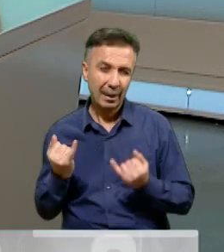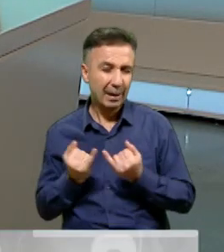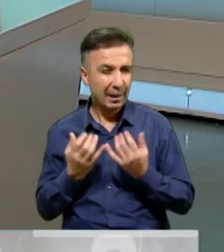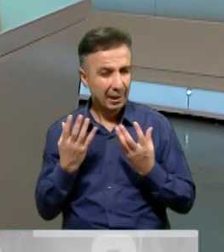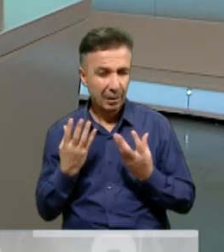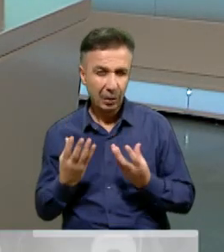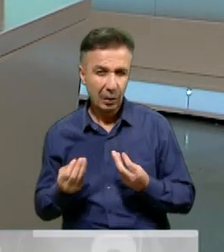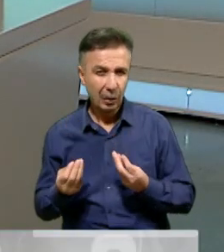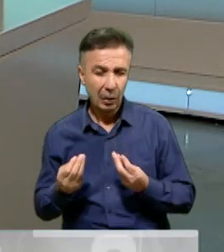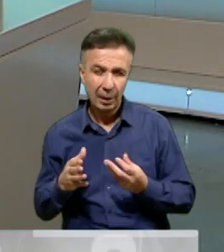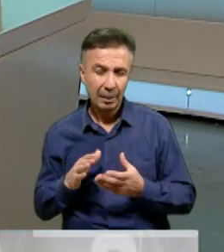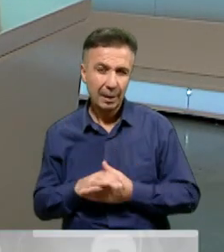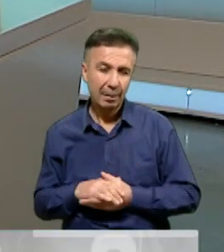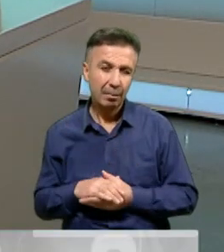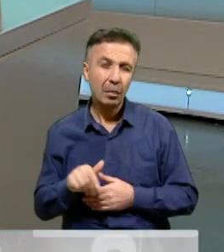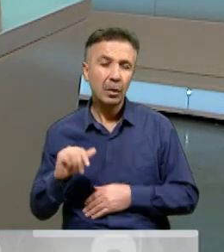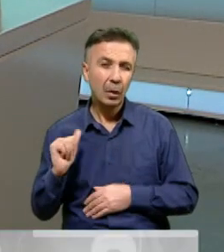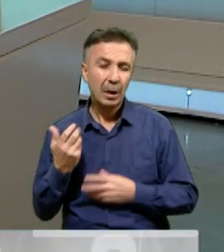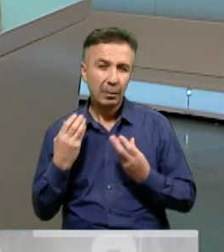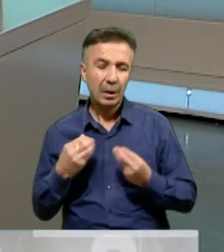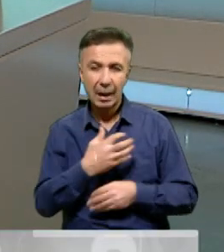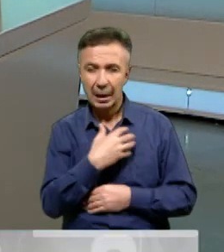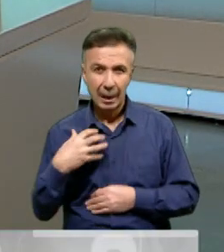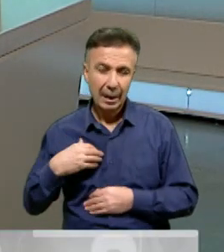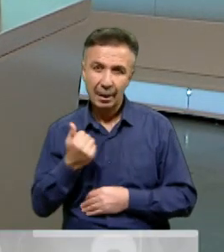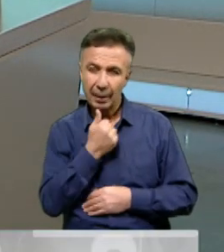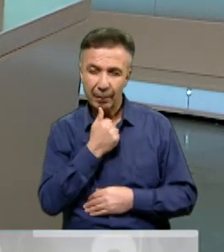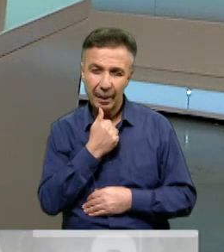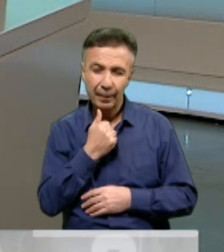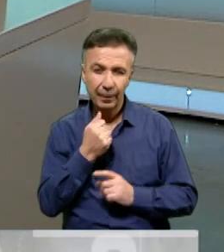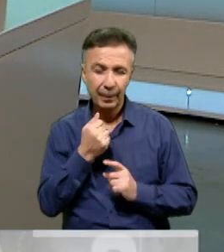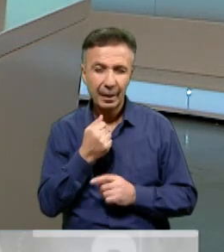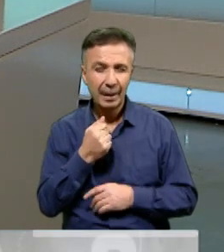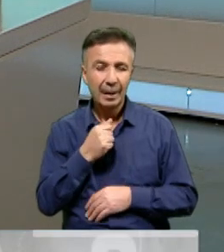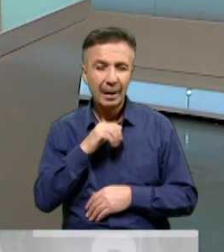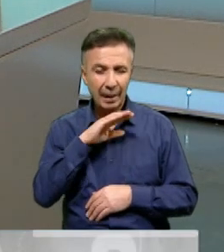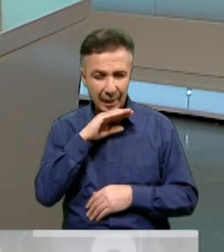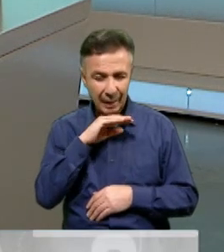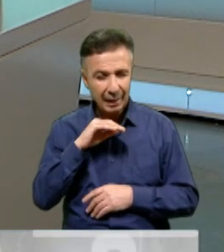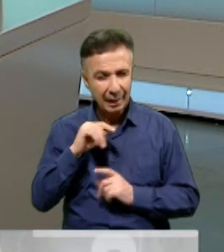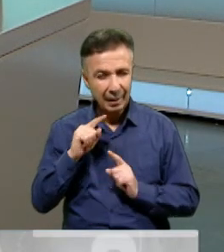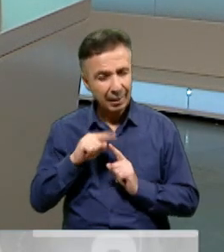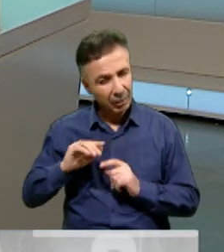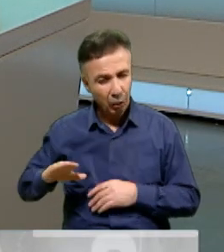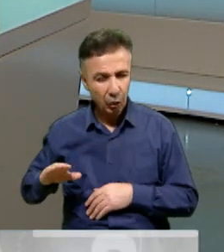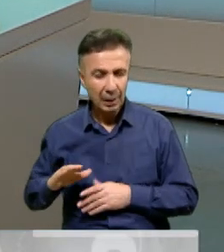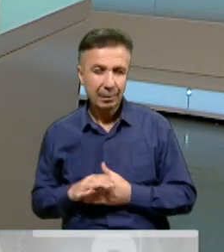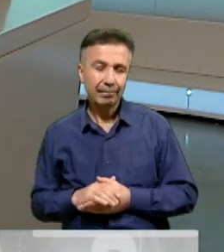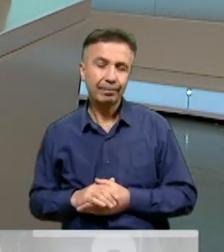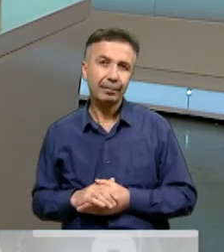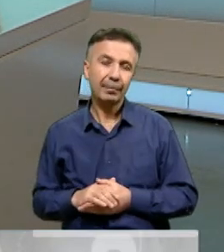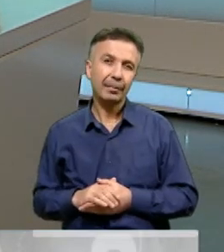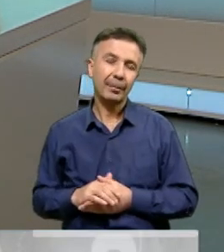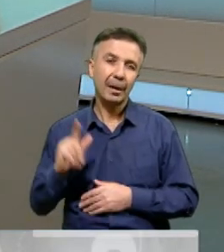olabilir. Yani burada önemli olan anne baba, dedenin çocuklar. Evet. Peki. Cenab-ı Allah